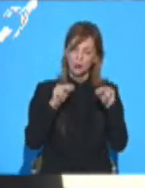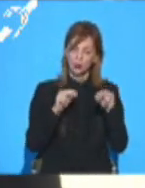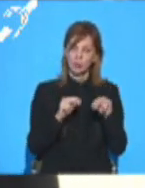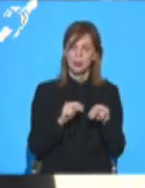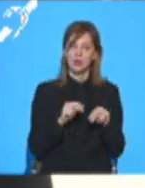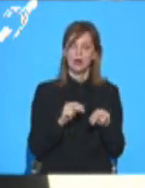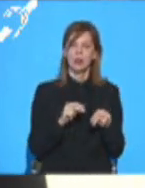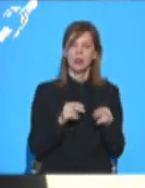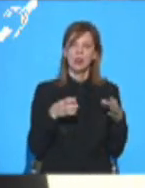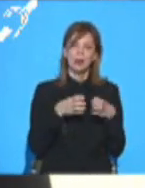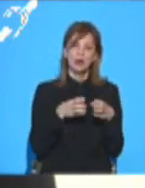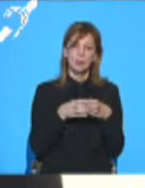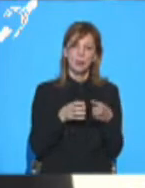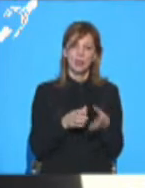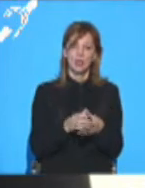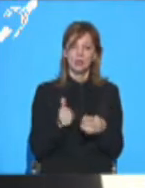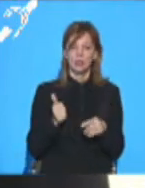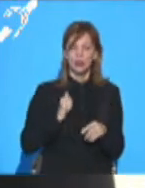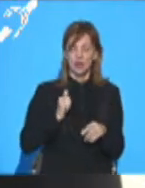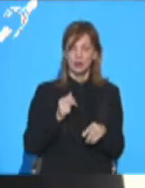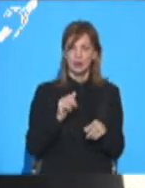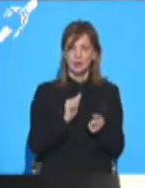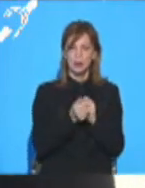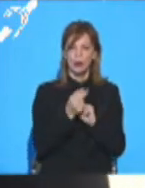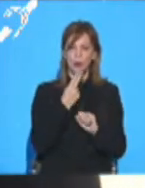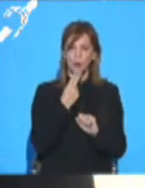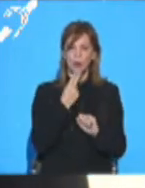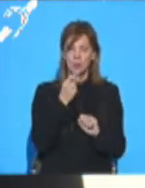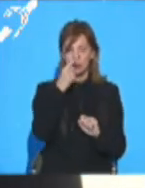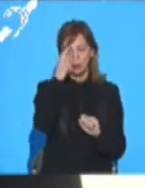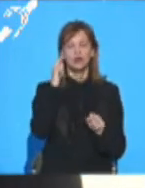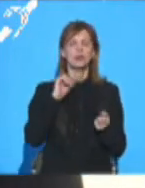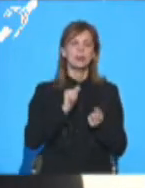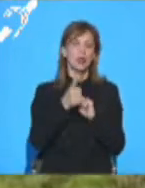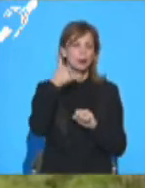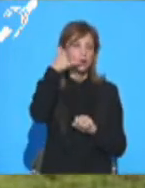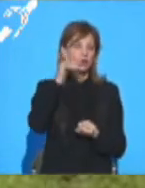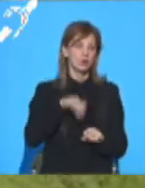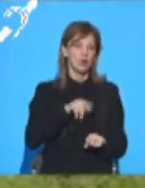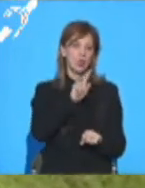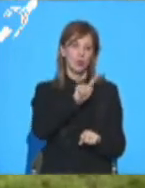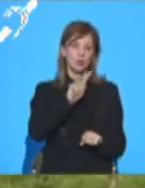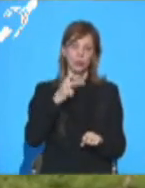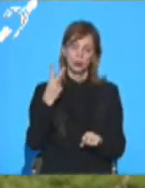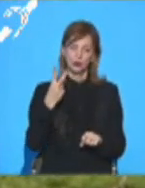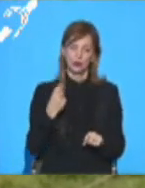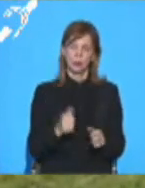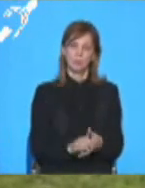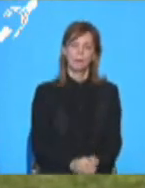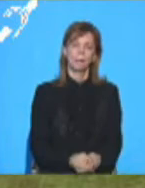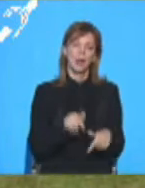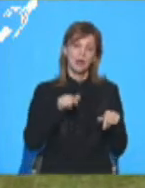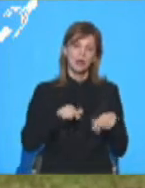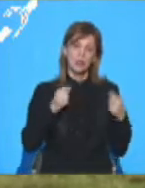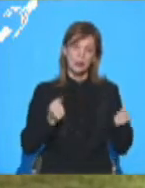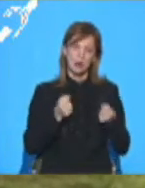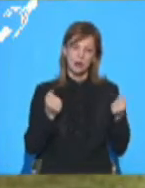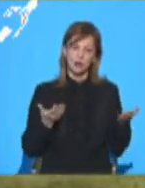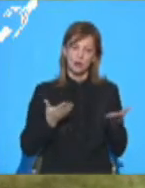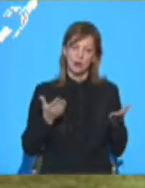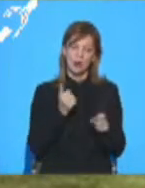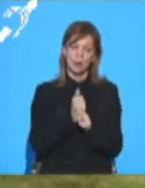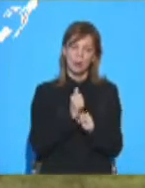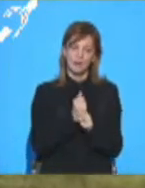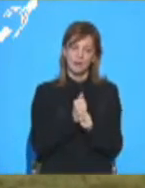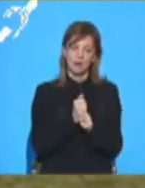cea mai apropiată patrulă de ordine publică sau numărul de urgență 112. Pe lângă toate aceste misiuni pe care le